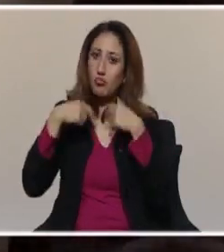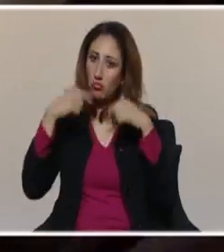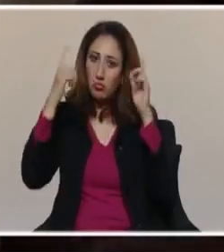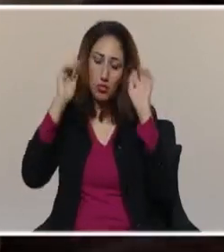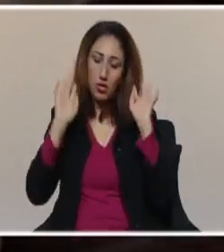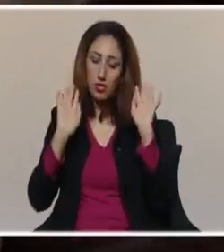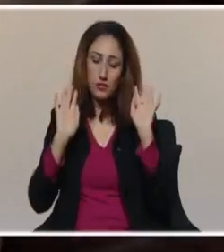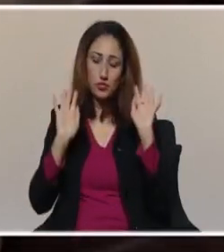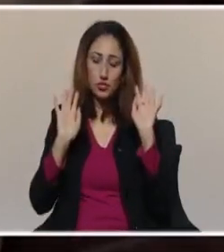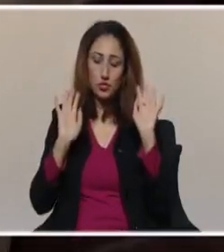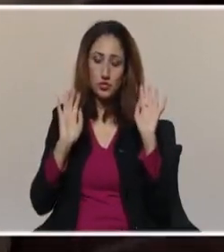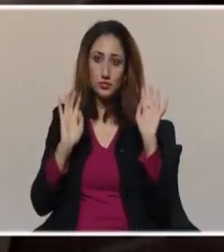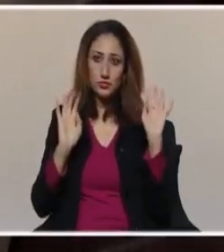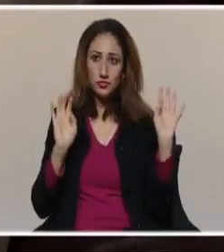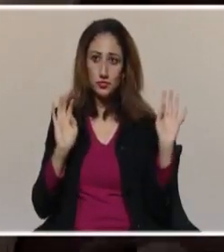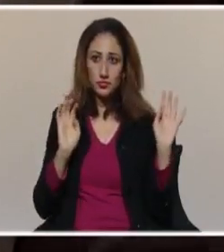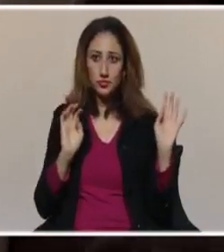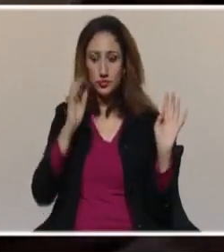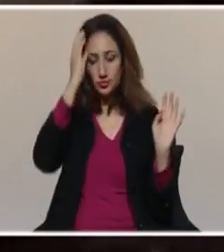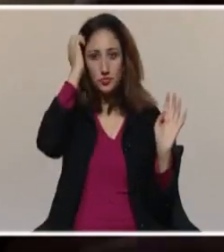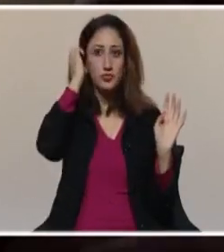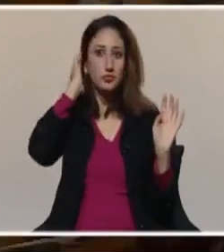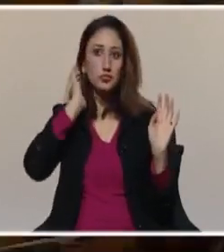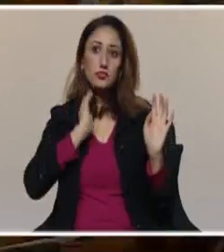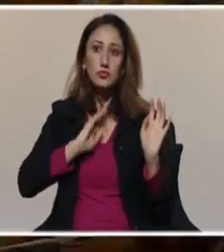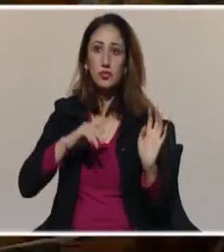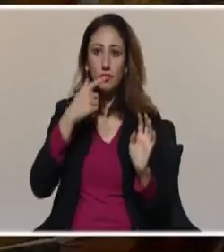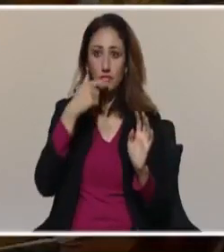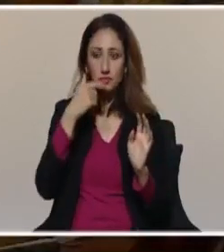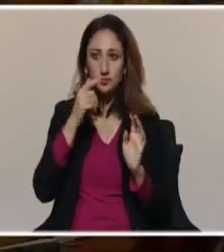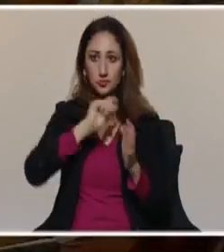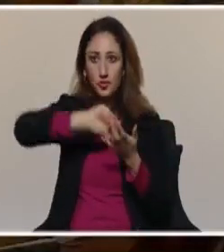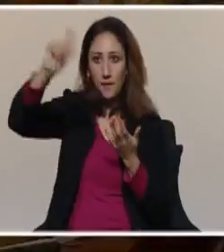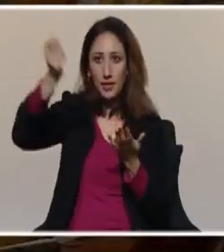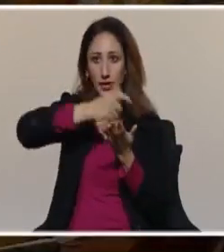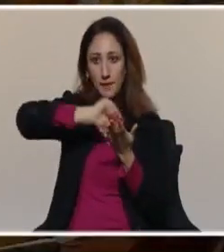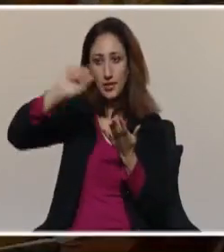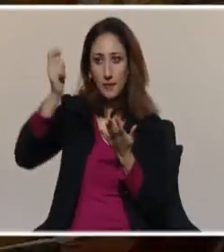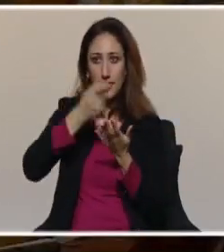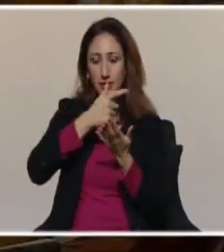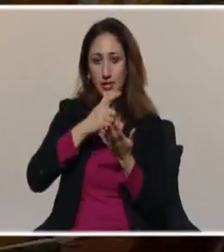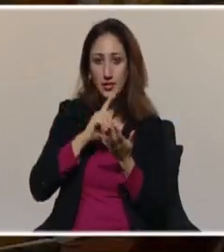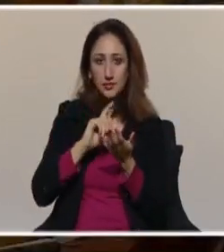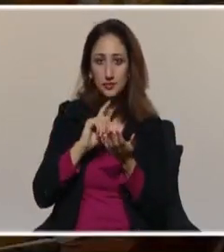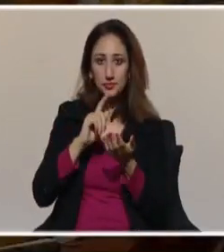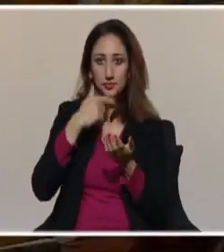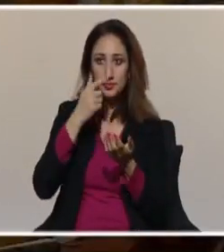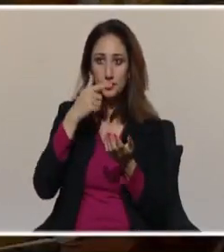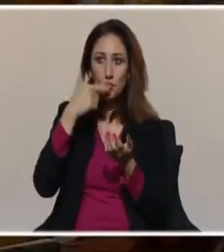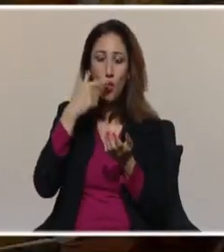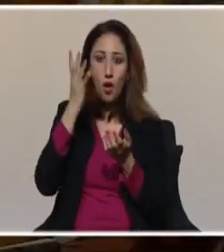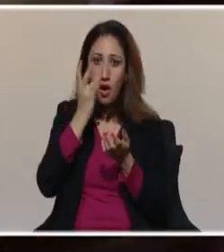هي طلعت الورقه، واحده ارسلت لك ورقه ما طلعتهاش لك مستند. انا هطرح على حضرتك برضو اقوالها اللي هي قالتها عندنا في الاستوديو،